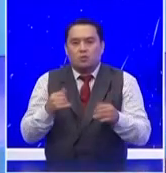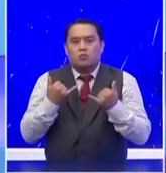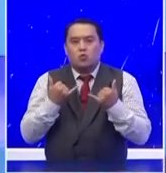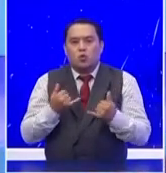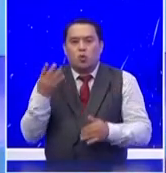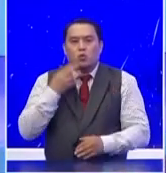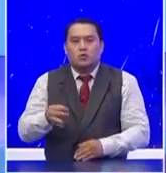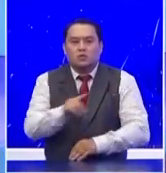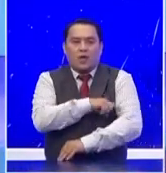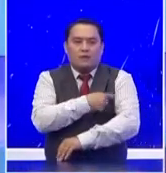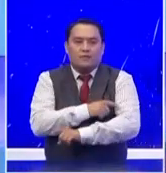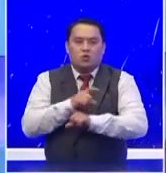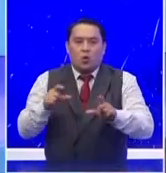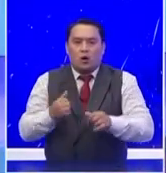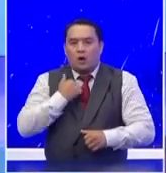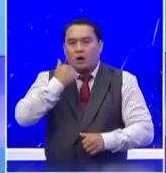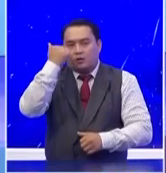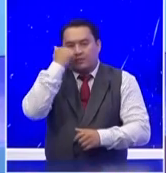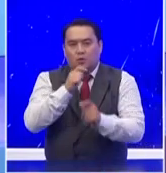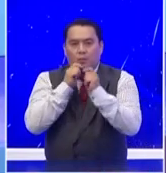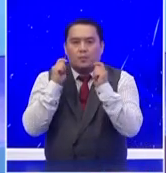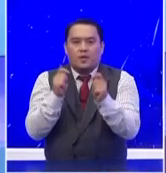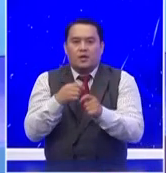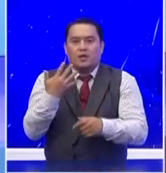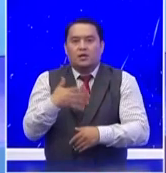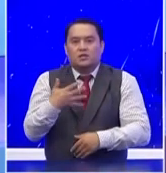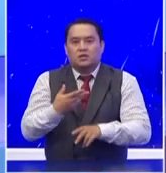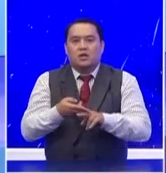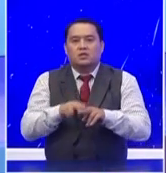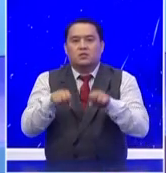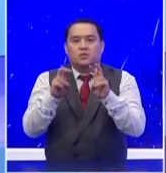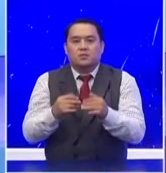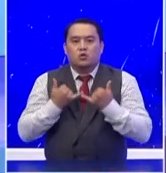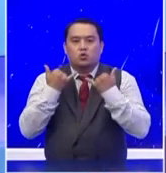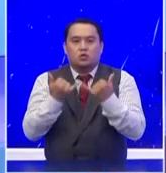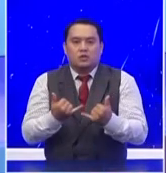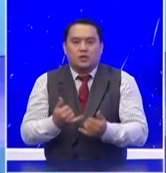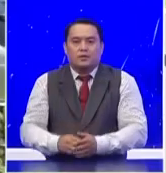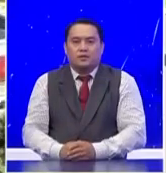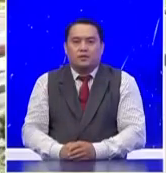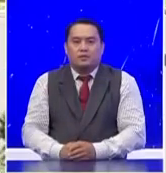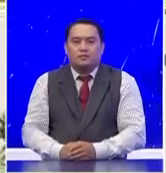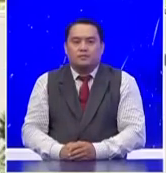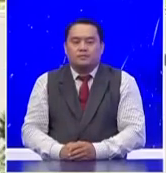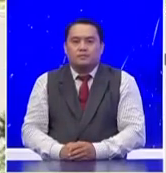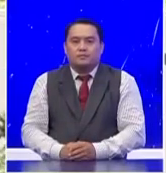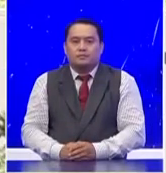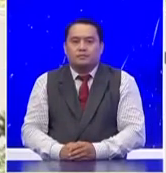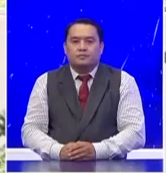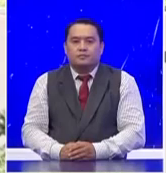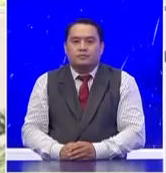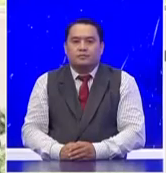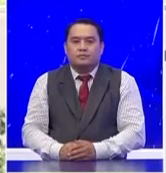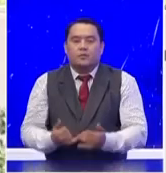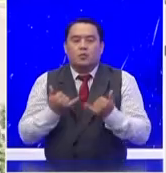жолы облыстық емхана ұжымына алғыс хат табыстап, елу қызметкеріне арнайы сый құрмет көрсетті. Бүгінде дәрігерлер адам өмірі